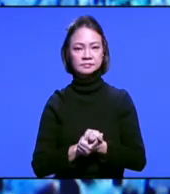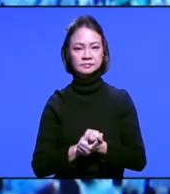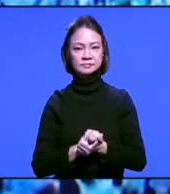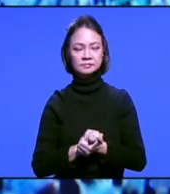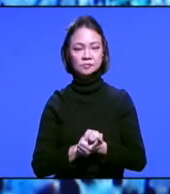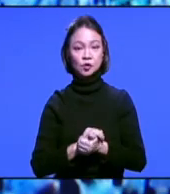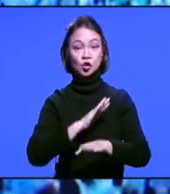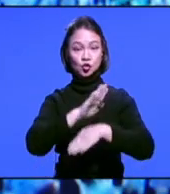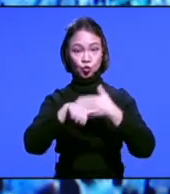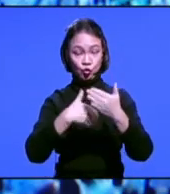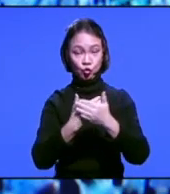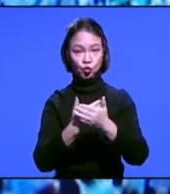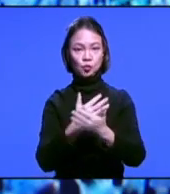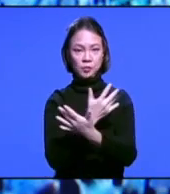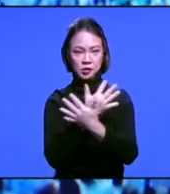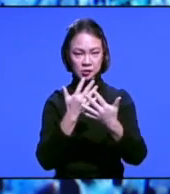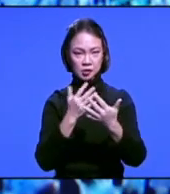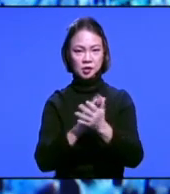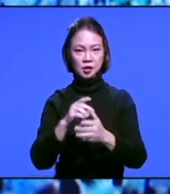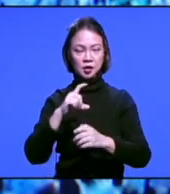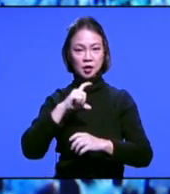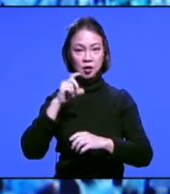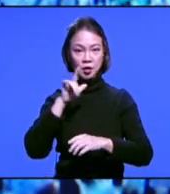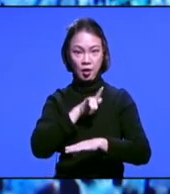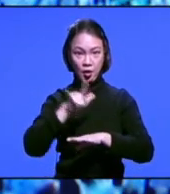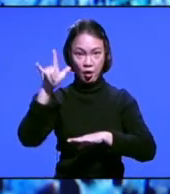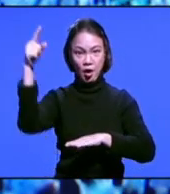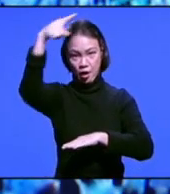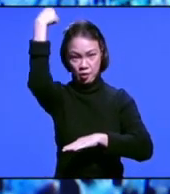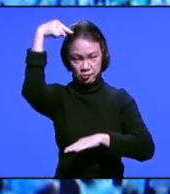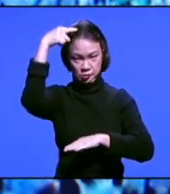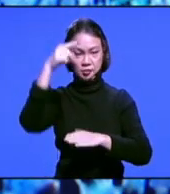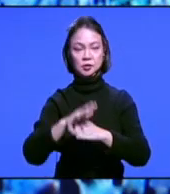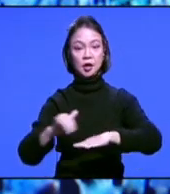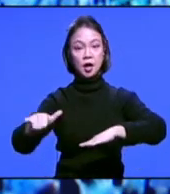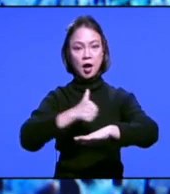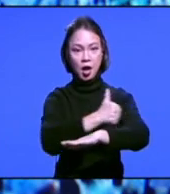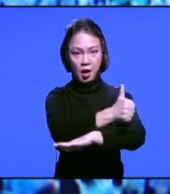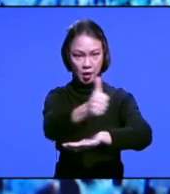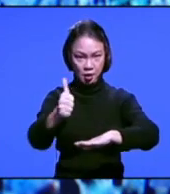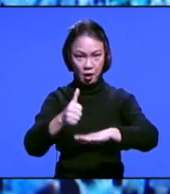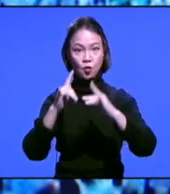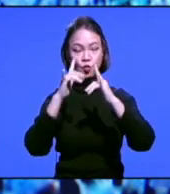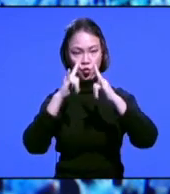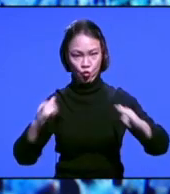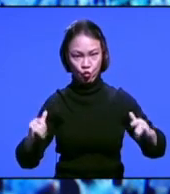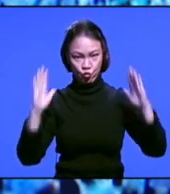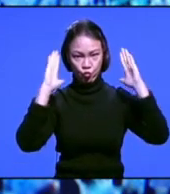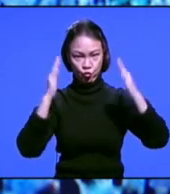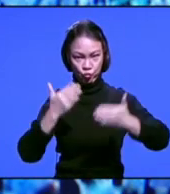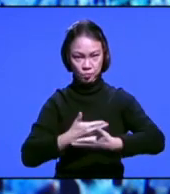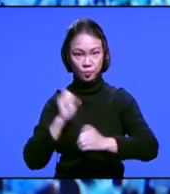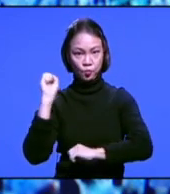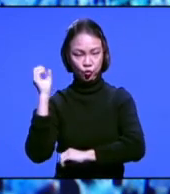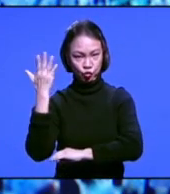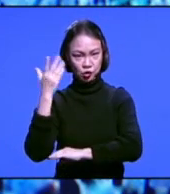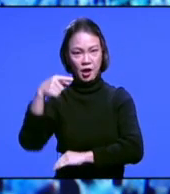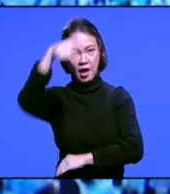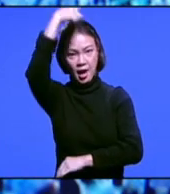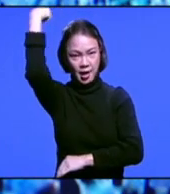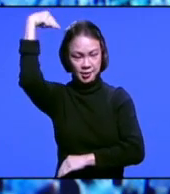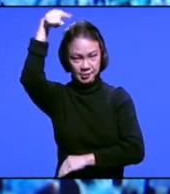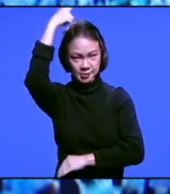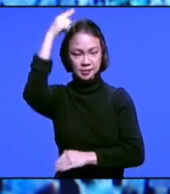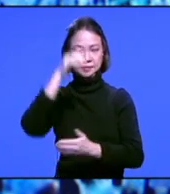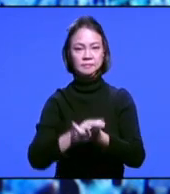Pemirsa, seluruh jemaah haji dari berbagai negara telah tiba di Arafah untuk menunaikan wukuf sebagai rangkaian puncak ibadah haji.